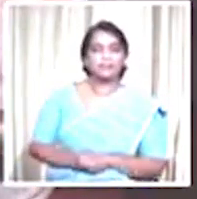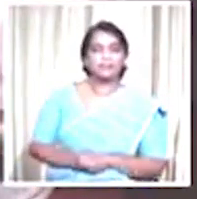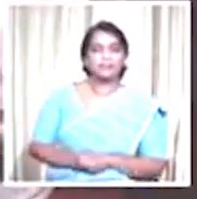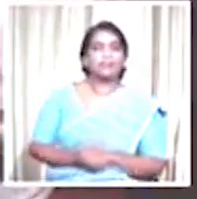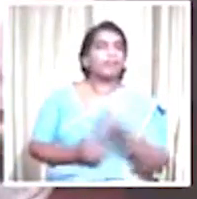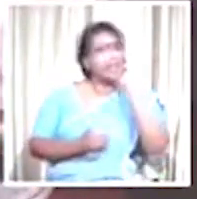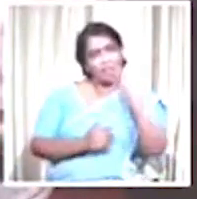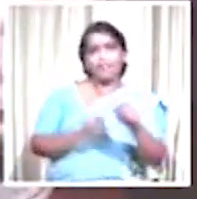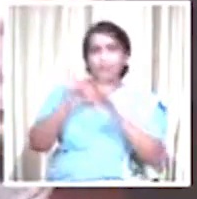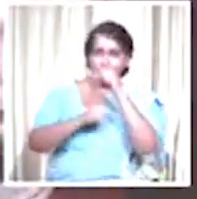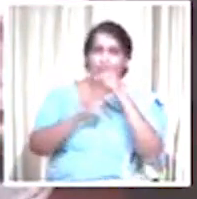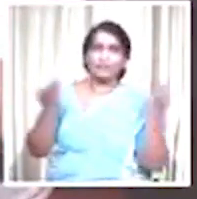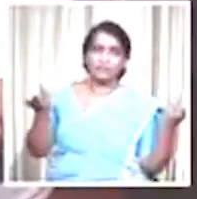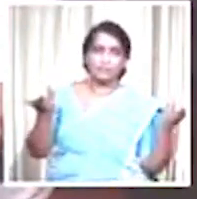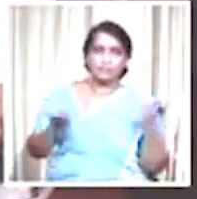ඒකයි ඇත්ත කතාව